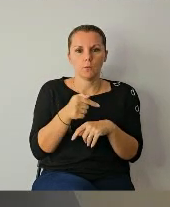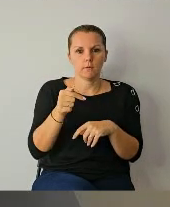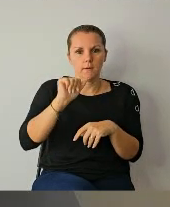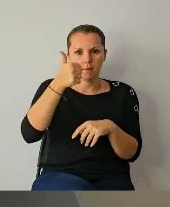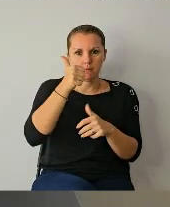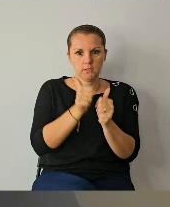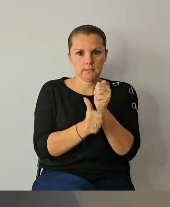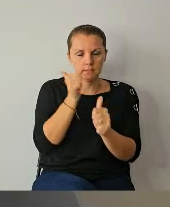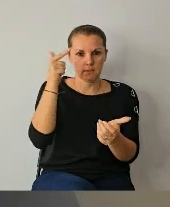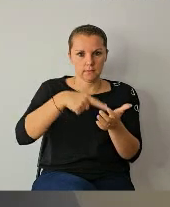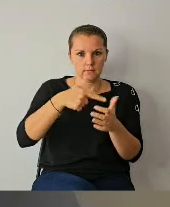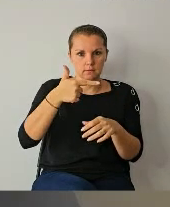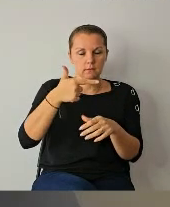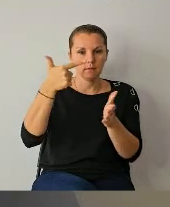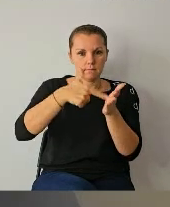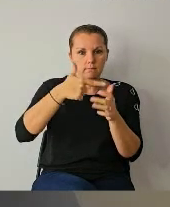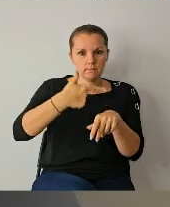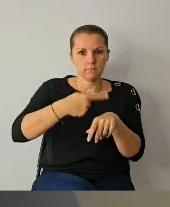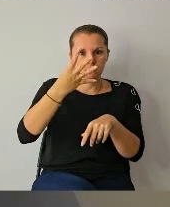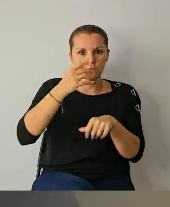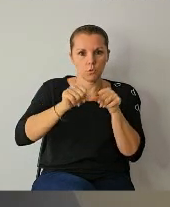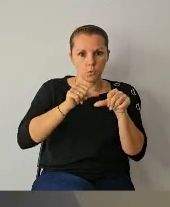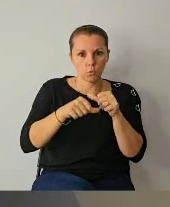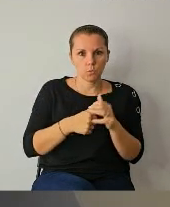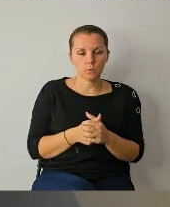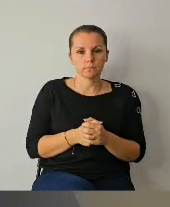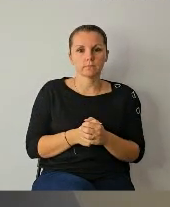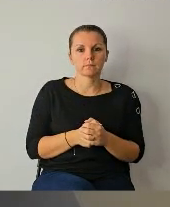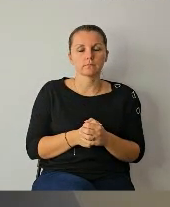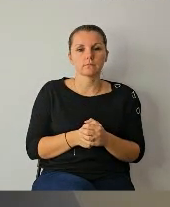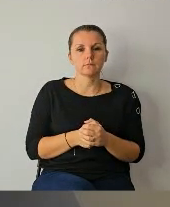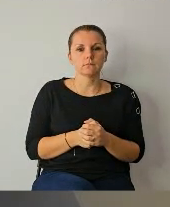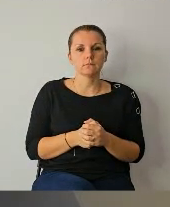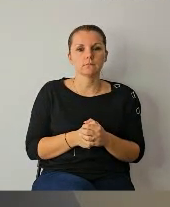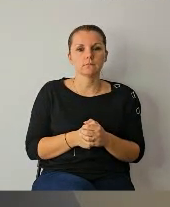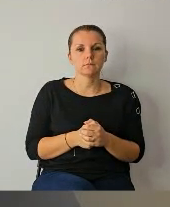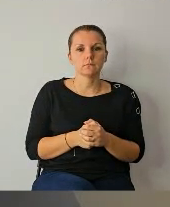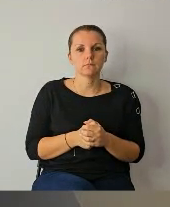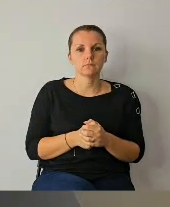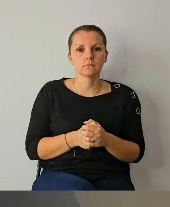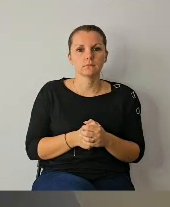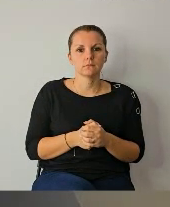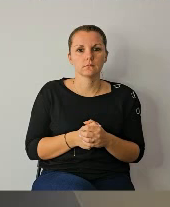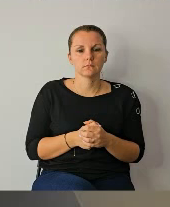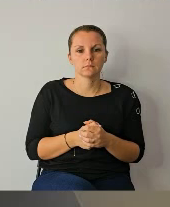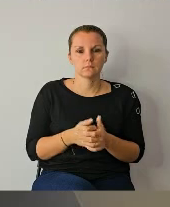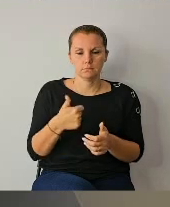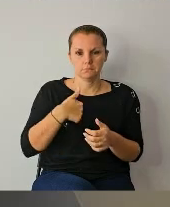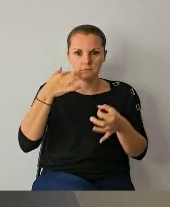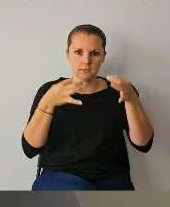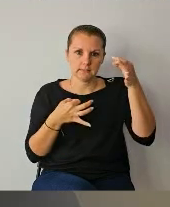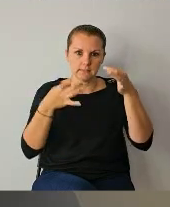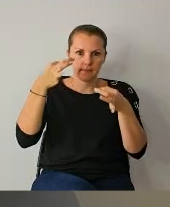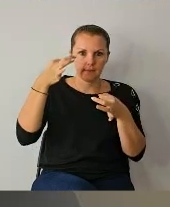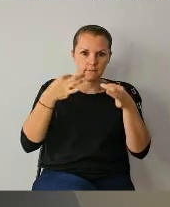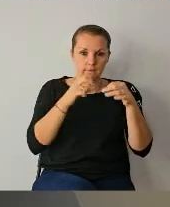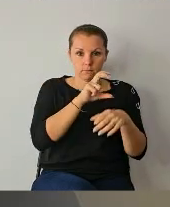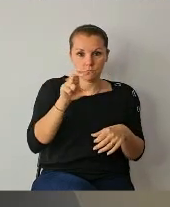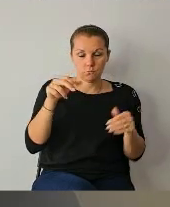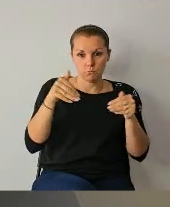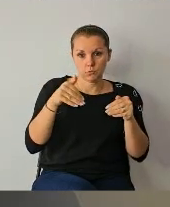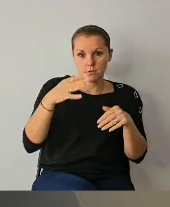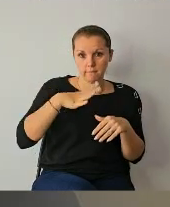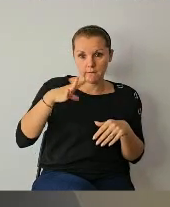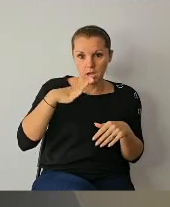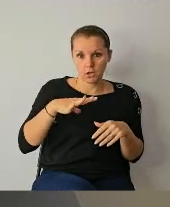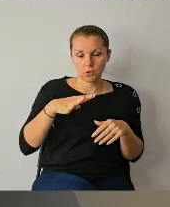dniem 1 stycznia 2024 roku. W związku z czym ja się zastanawiam, czy nie warto by było